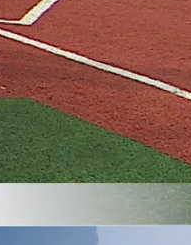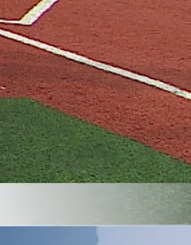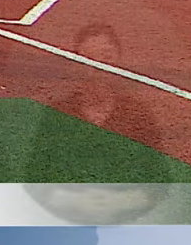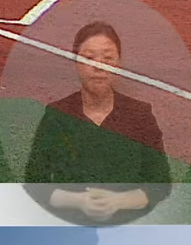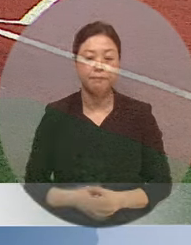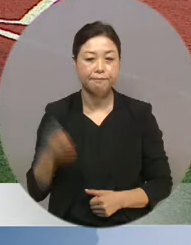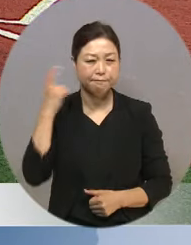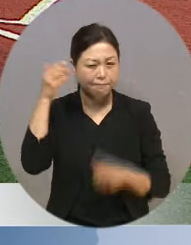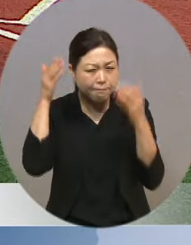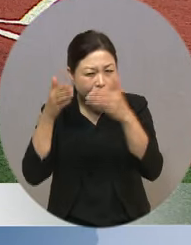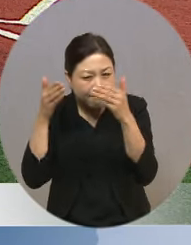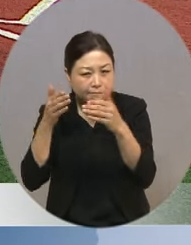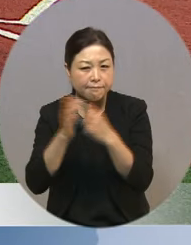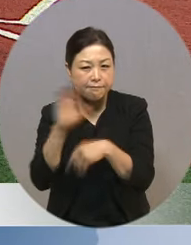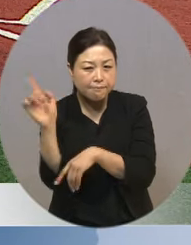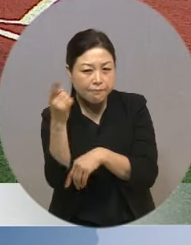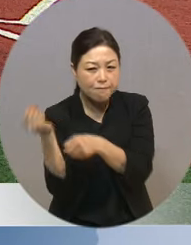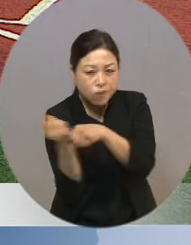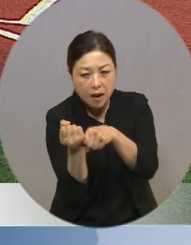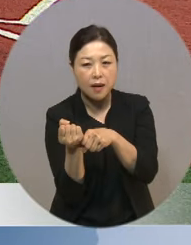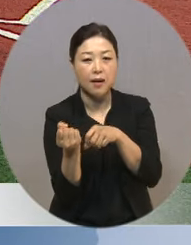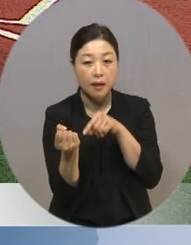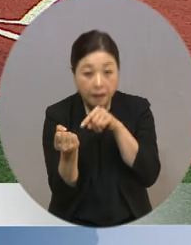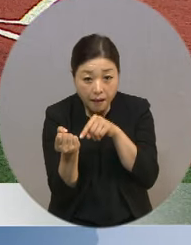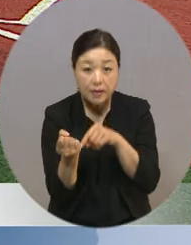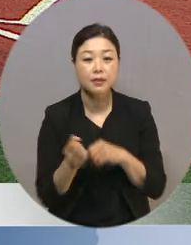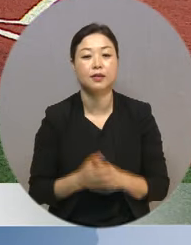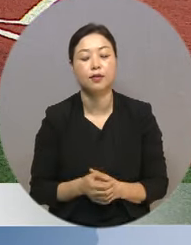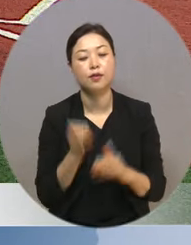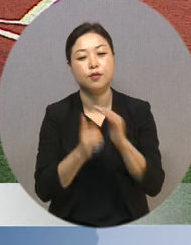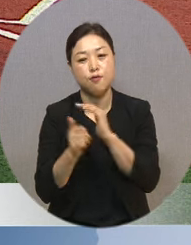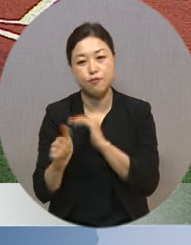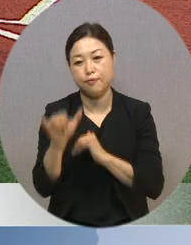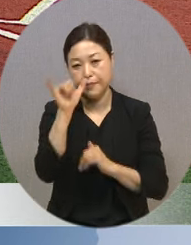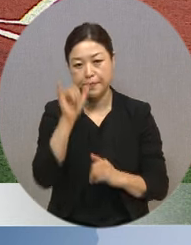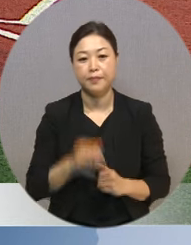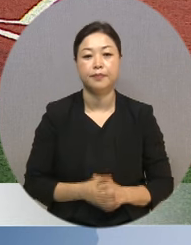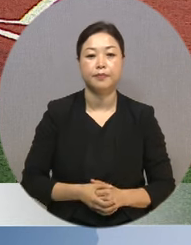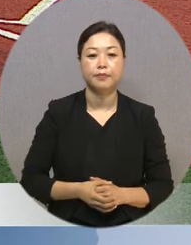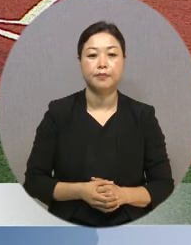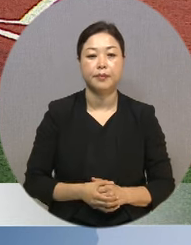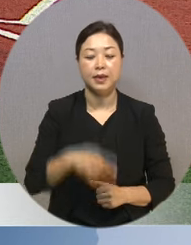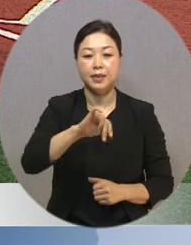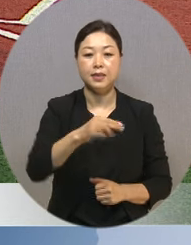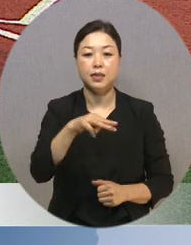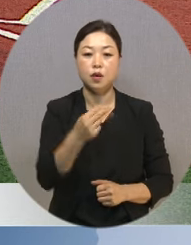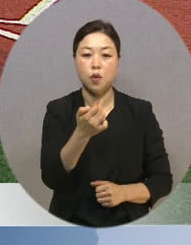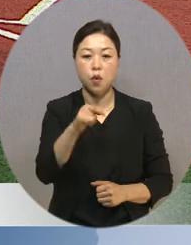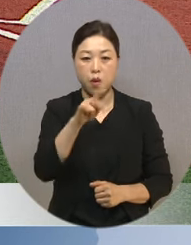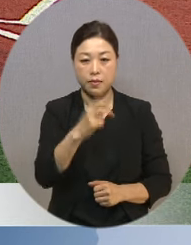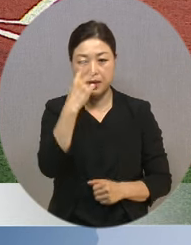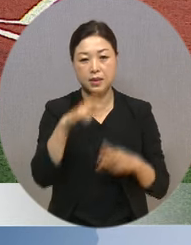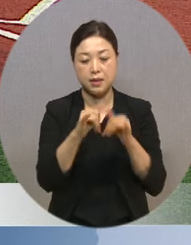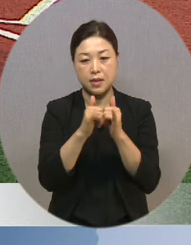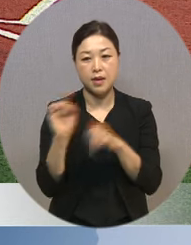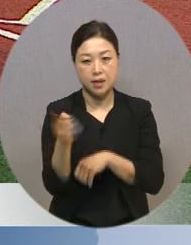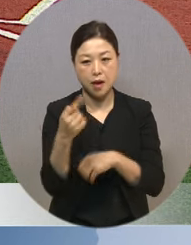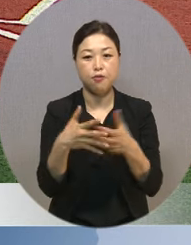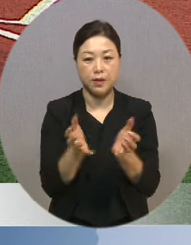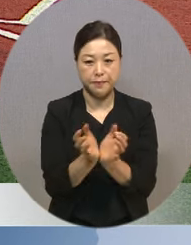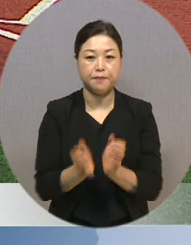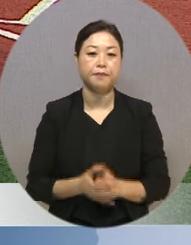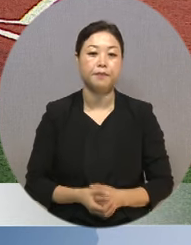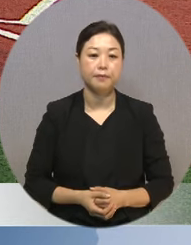소리에 집중하며 야구방망이를 힘차게 날려보는 선수들이 있습니다. 바로 실로암 시각장애인